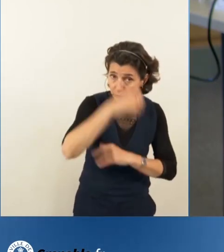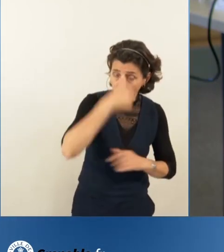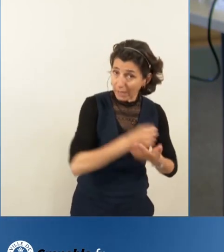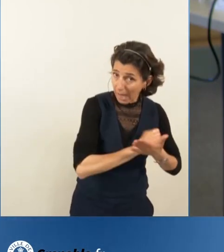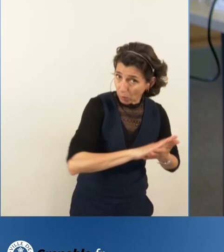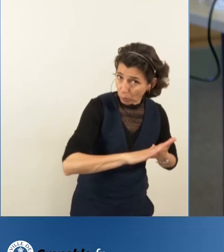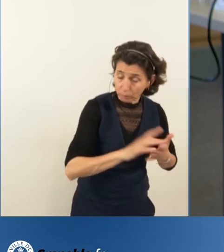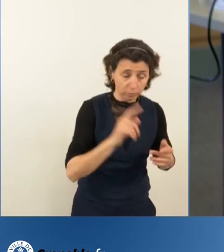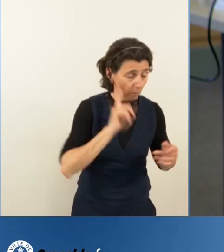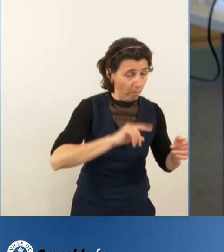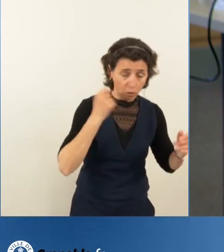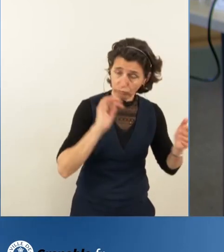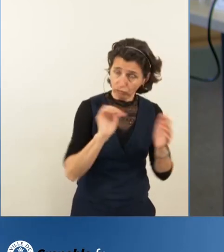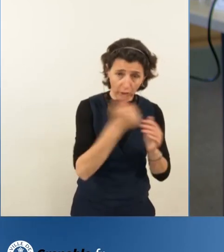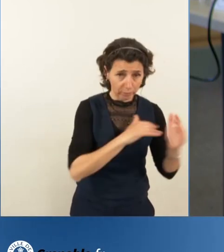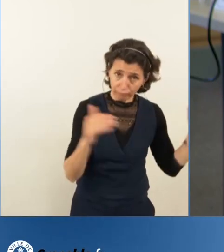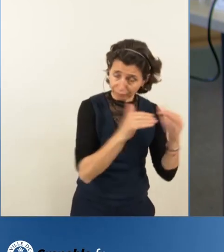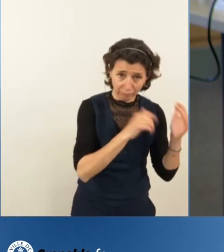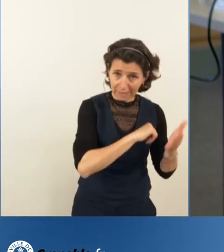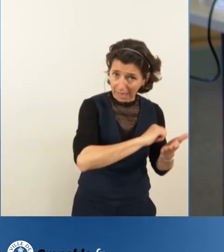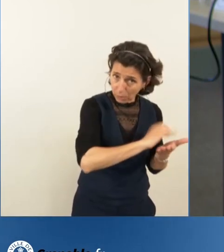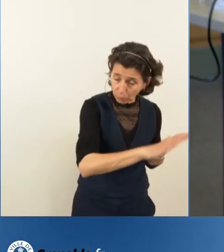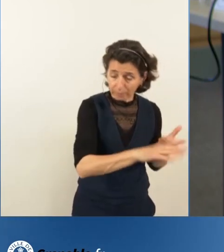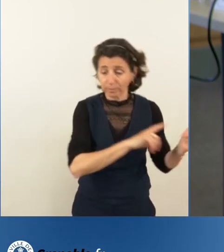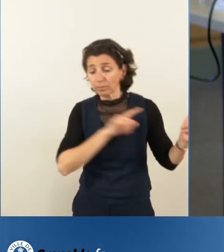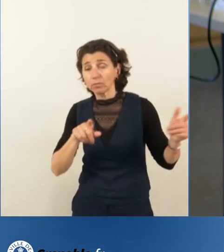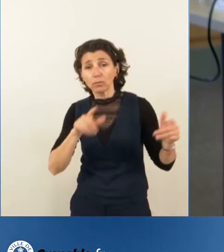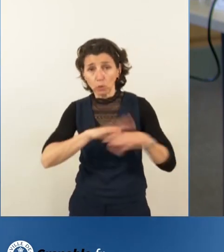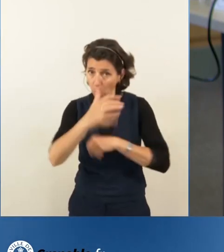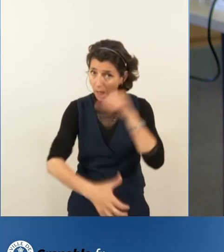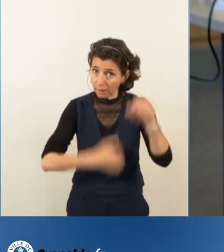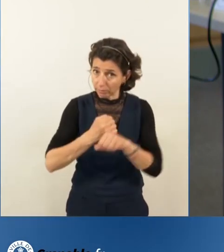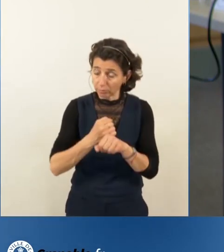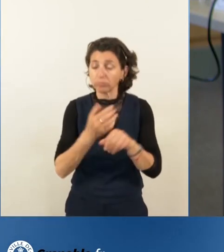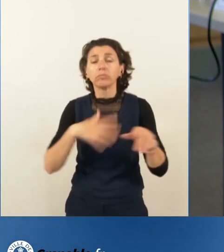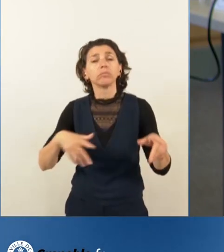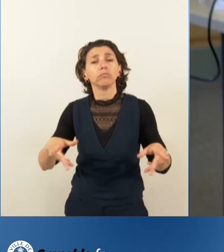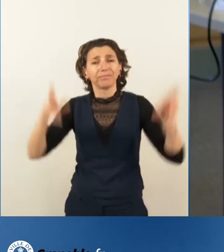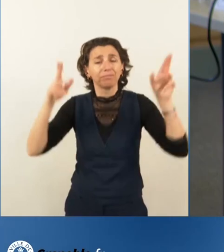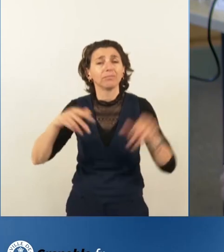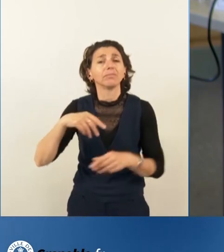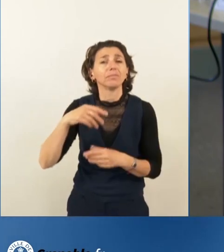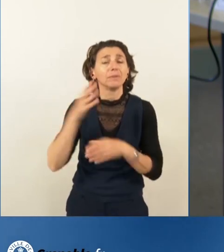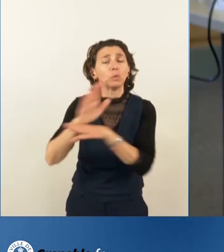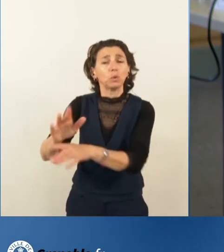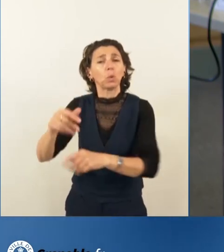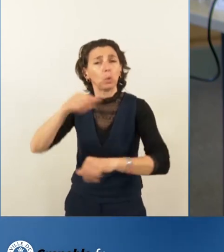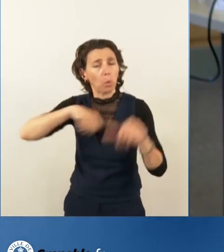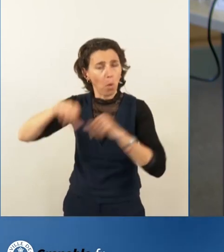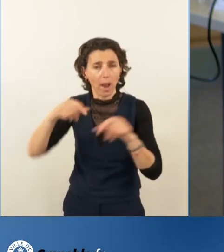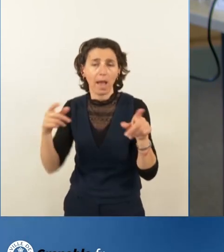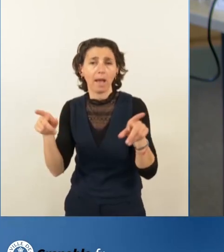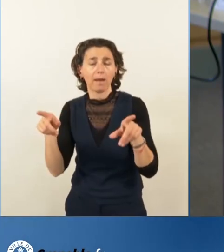ainsi qu'une des deux expositions temporaires qui se tiennent au musée chaque année l'accès à la grande exposition temporaire